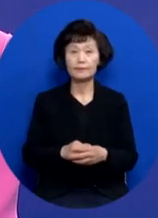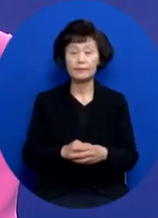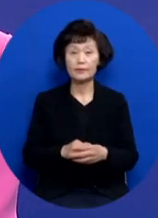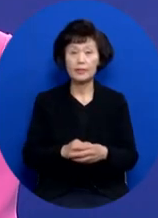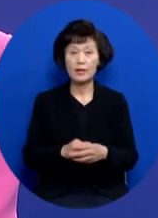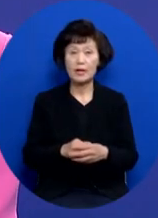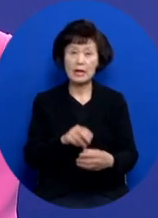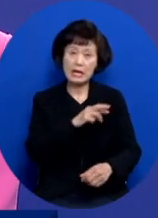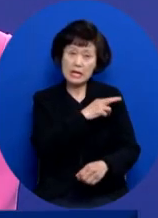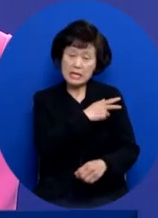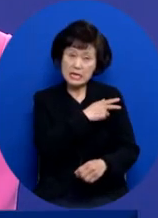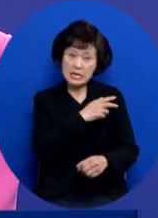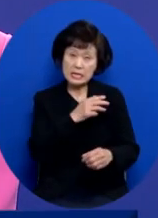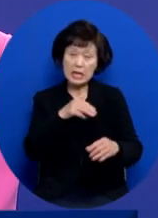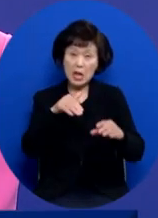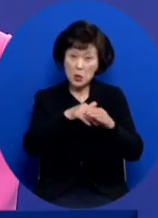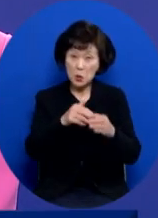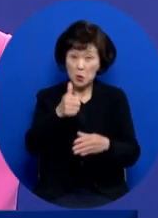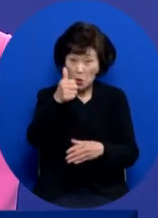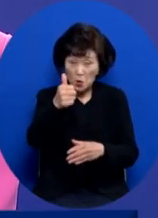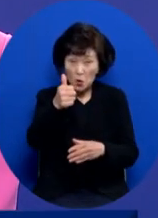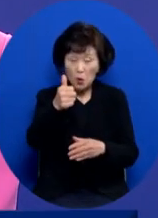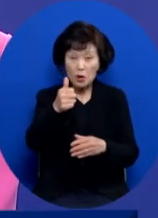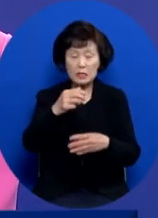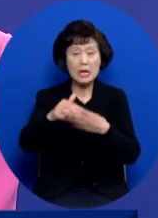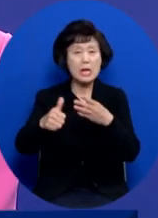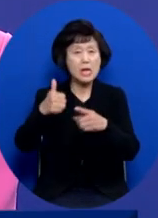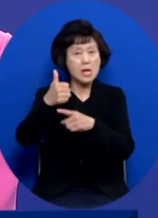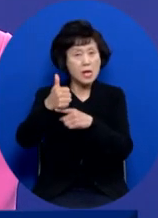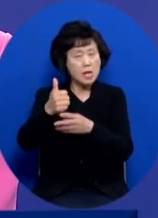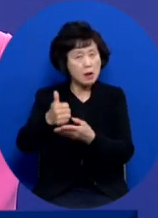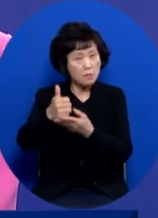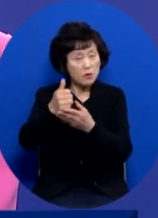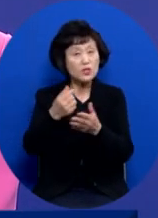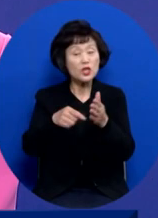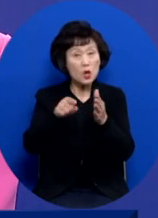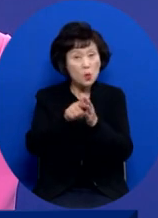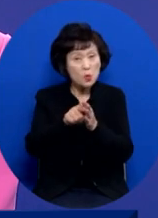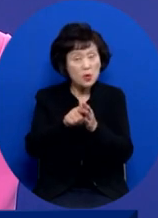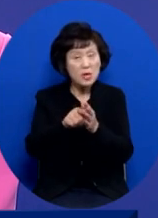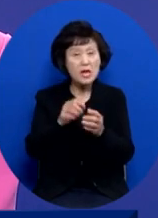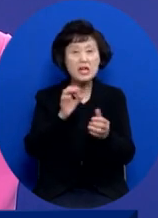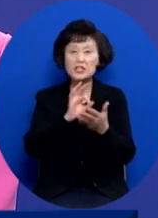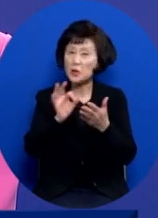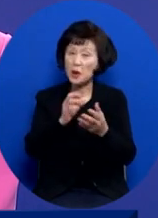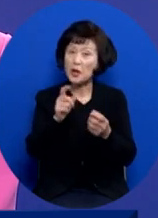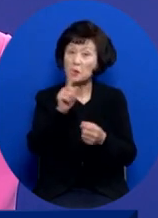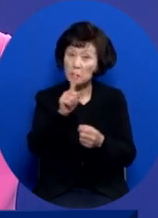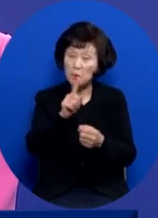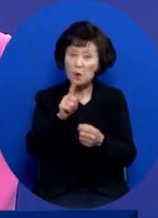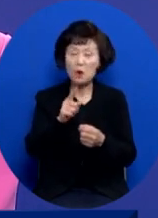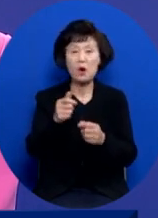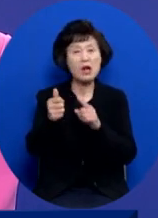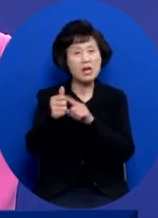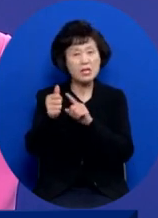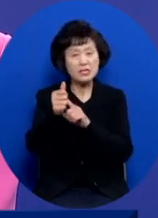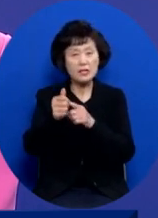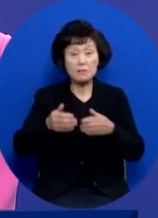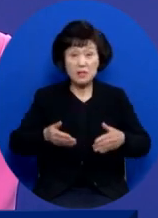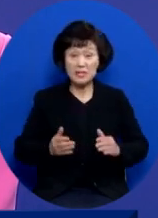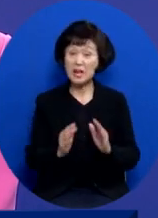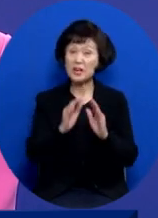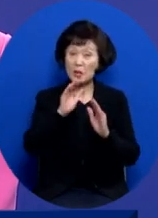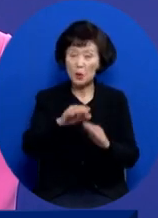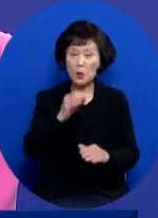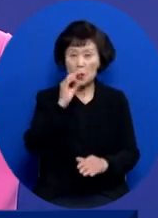사이비 교주를 신격하기 위해 이단 사이비 단체가 흔히 사용하는 방식이 있습니다 바로 교주의 출생지를 일종의